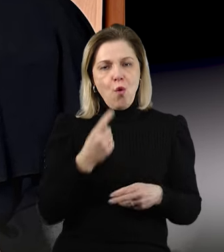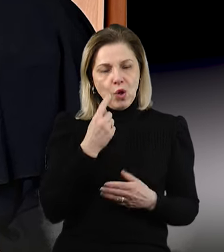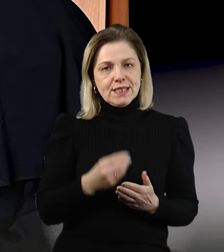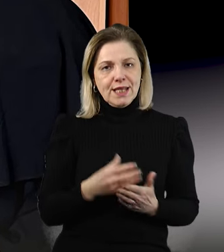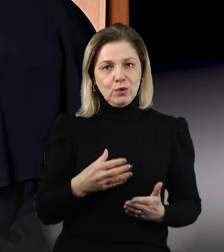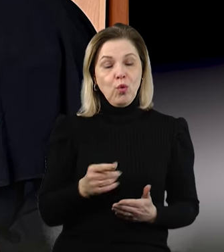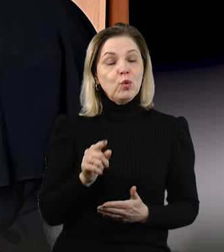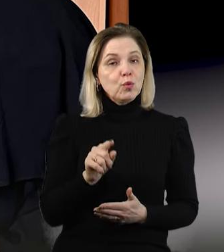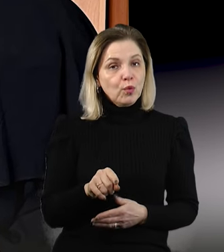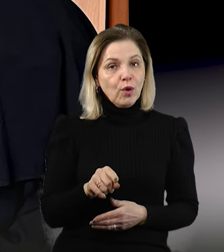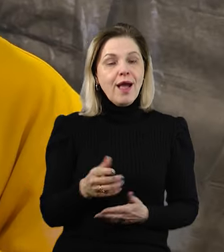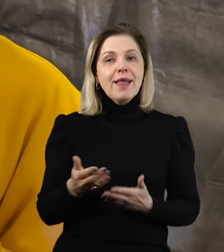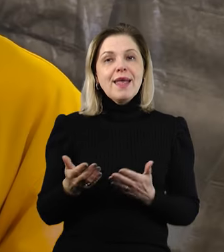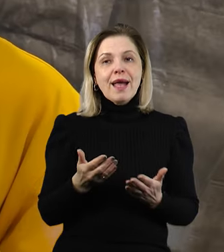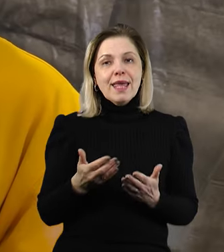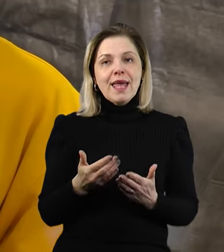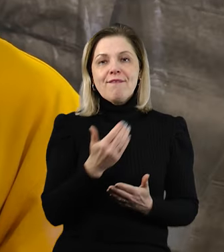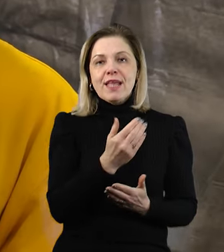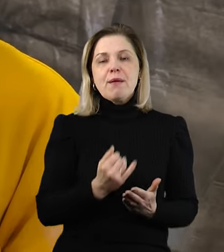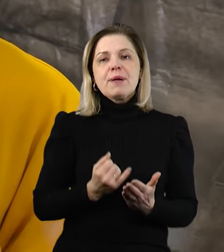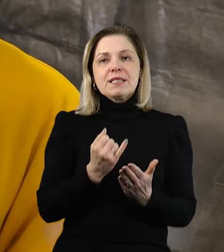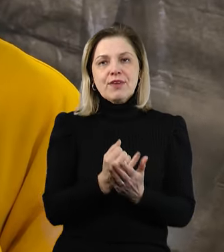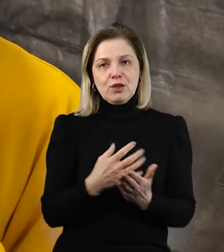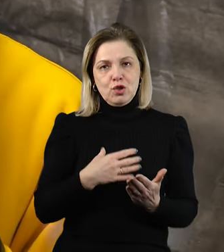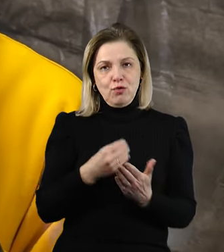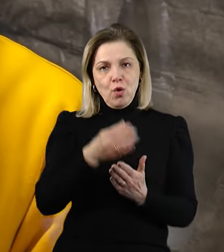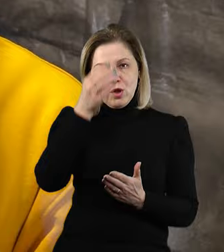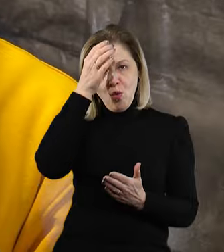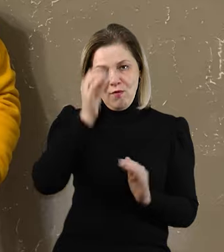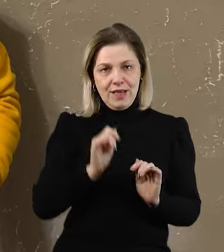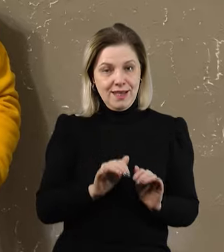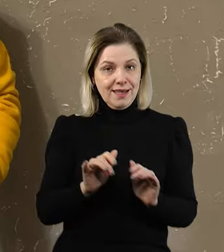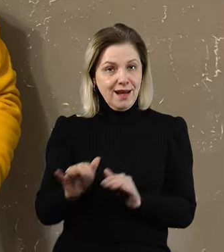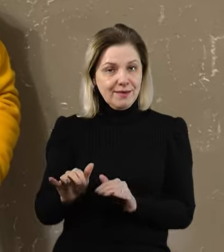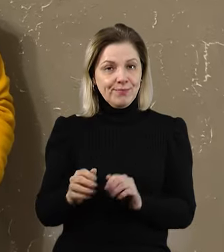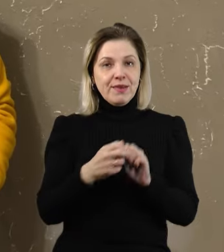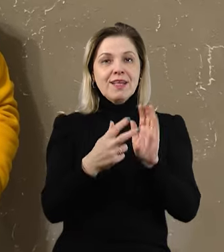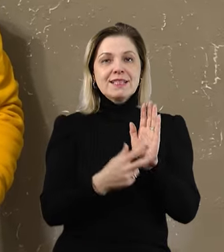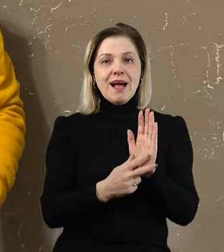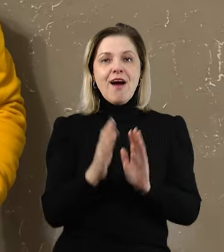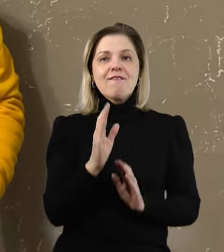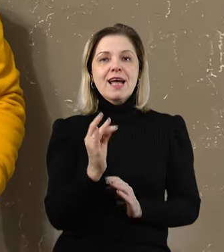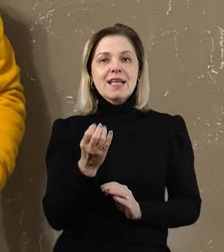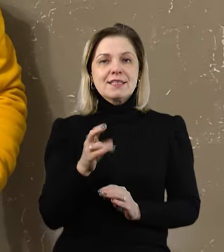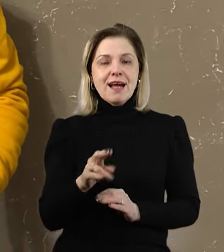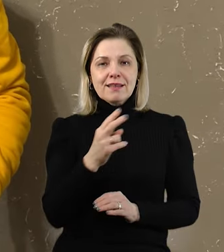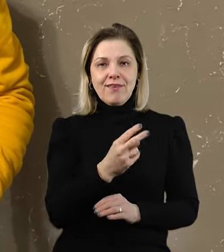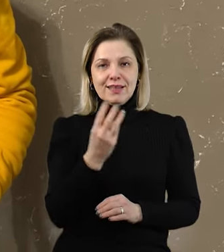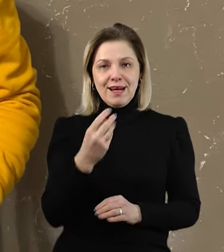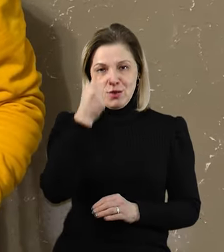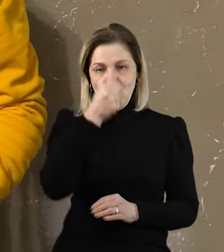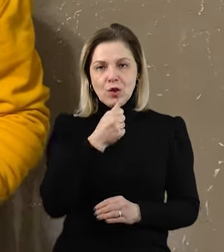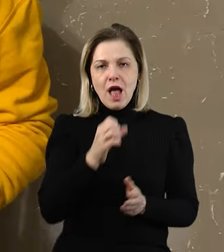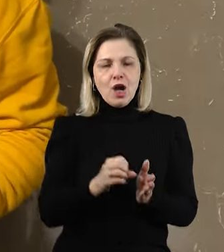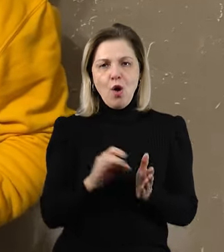оцінку, ту, якій він присвятив свою наукову діяльність. 18 вересня 2023 року